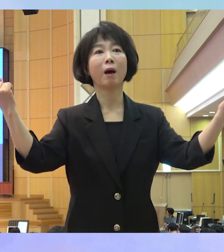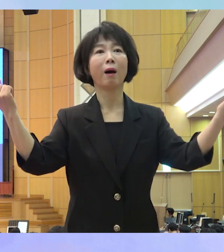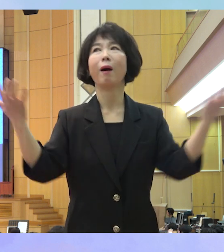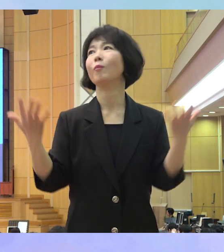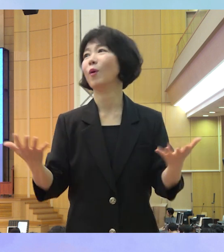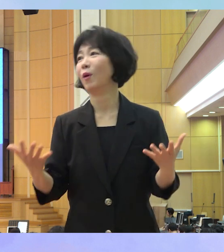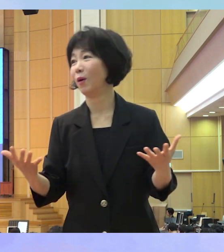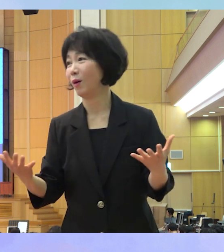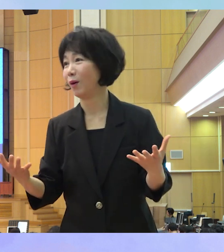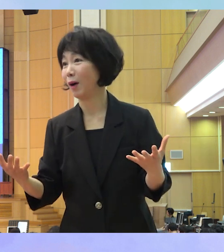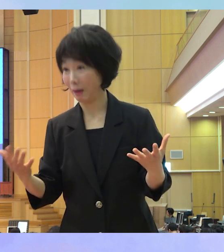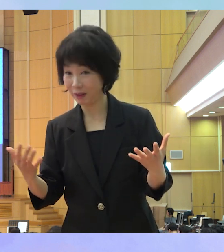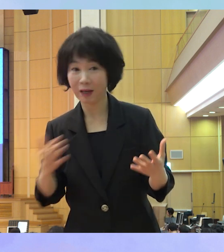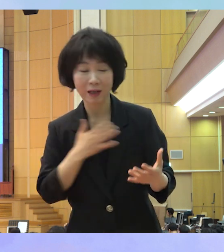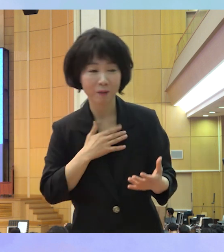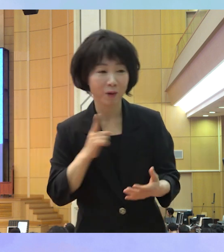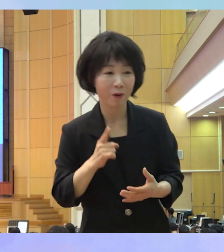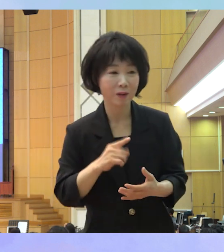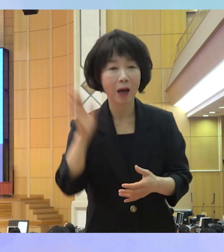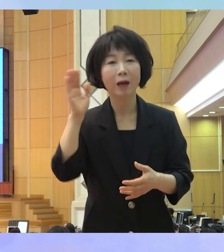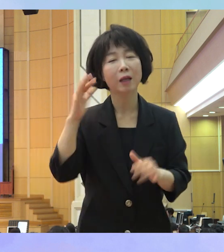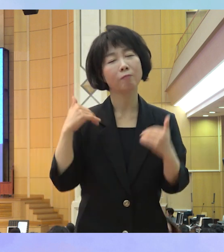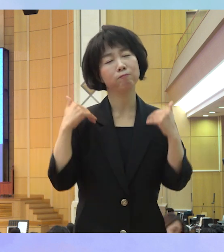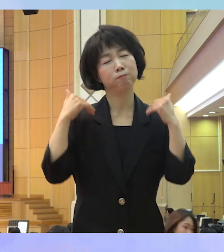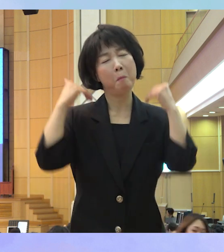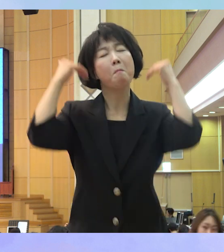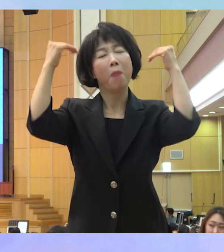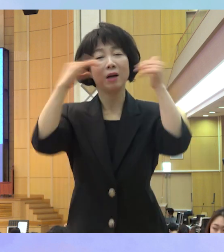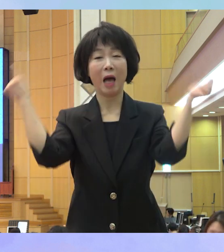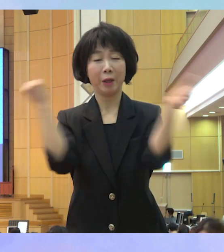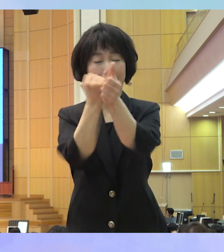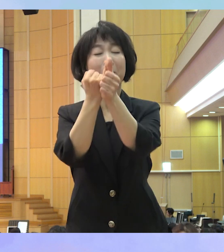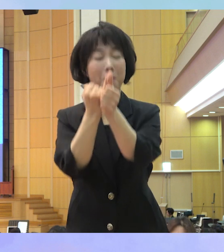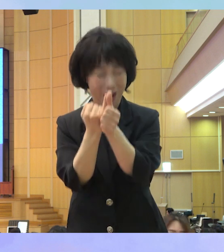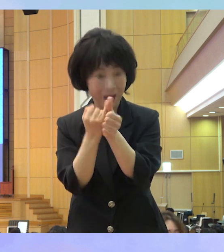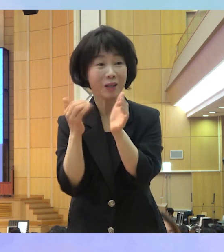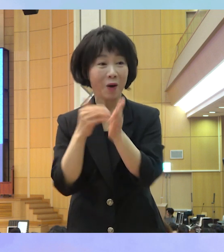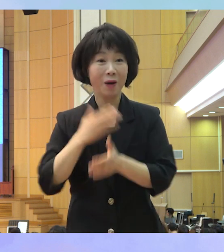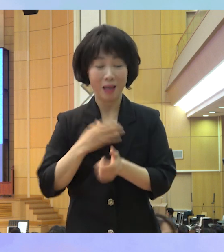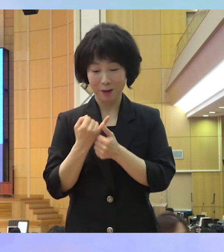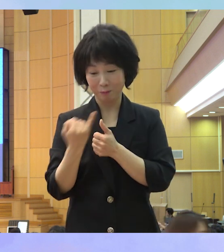그런데 제가 이제 결혼을 했어요. 결혼을 했는데 우리 이제